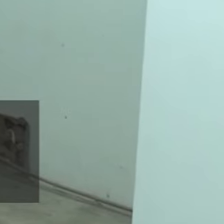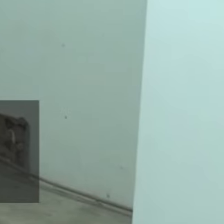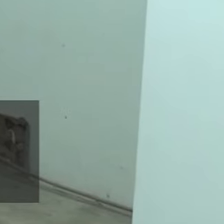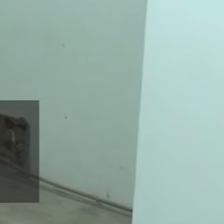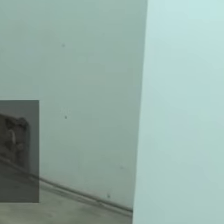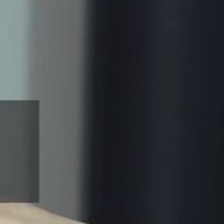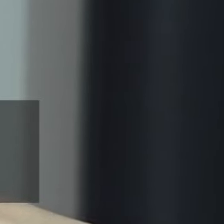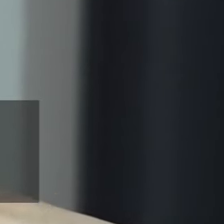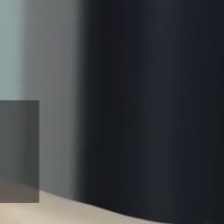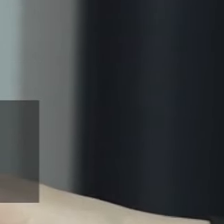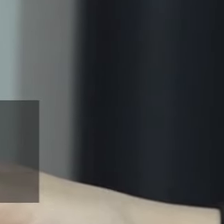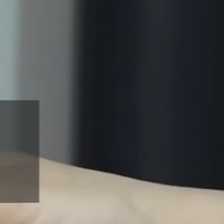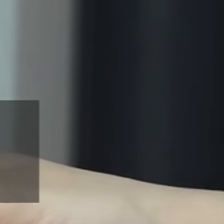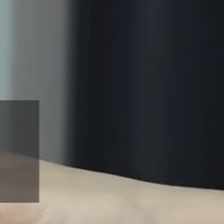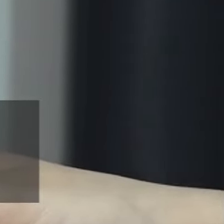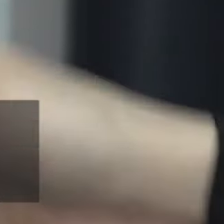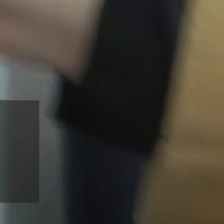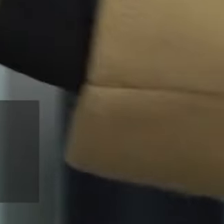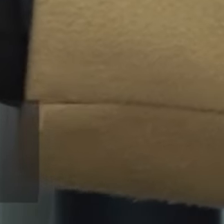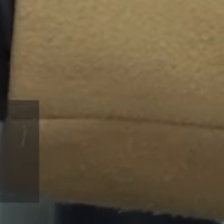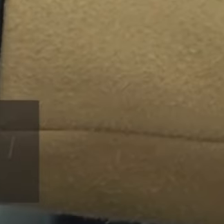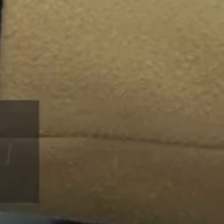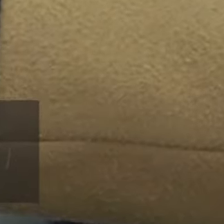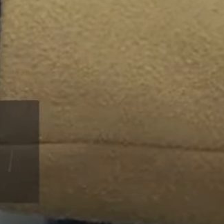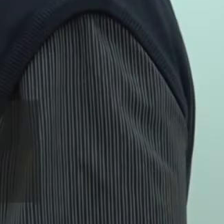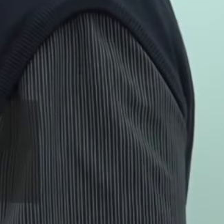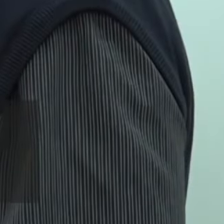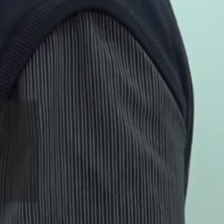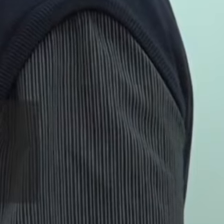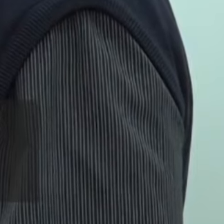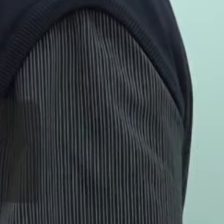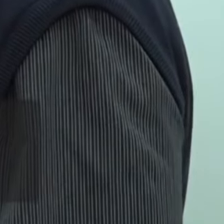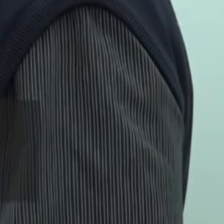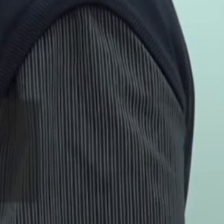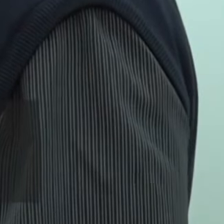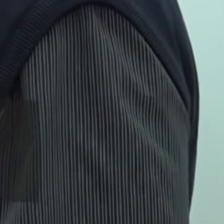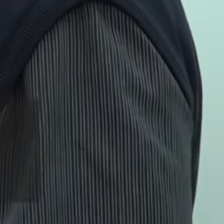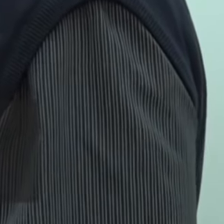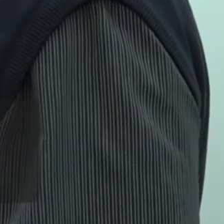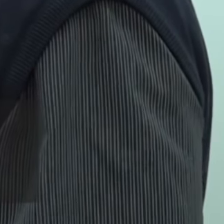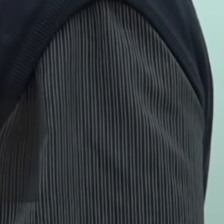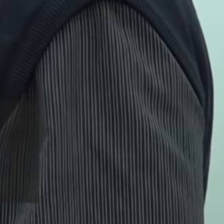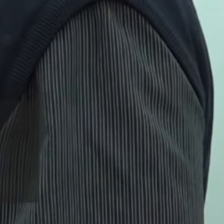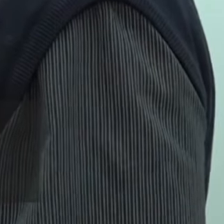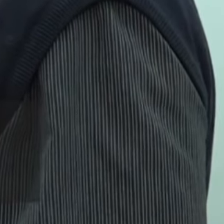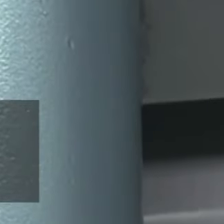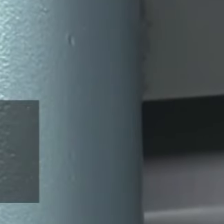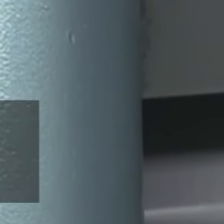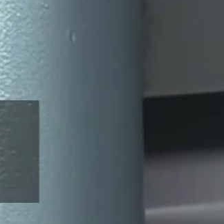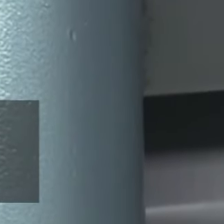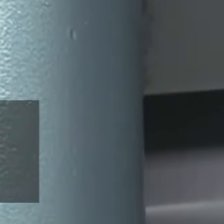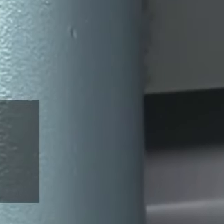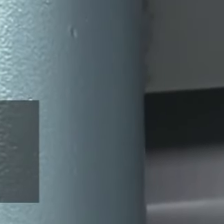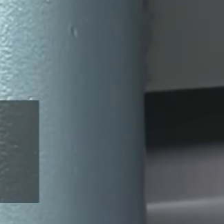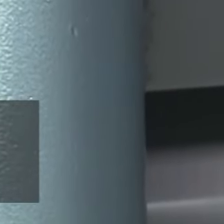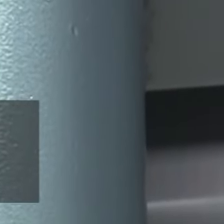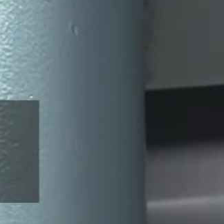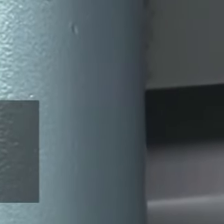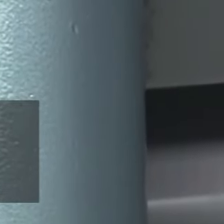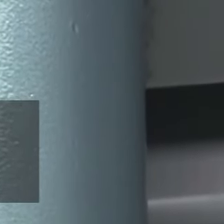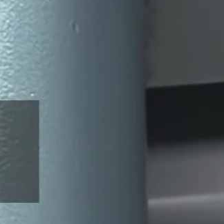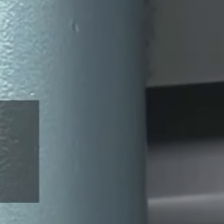вмещает от 1 до 4 человек и тревожный чемоданчик на случай разрушительного землетрясения. По словам разработчика, его конструкция